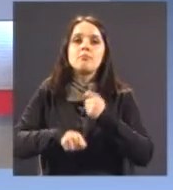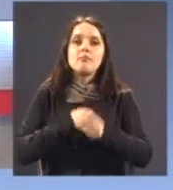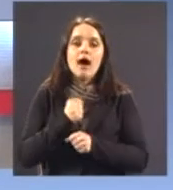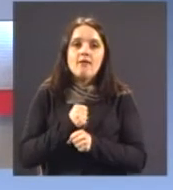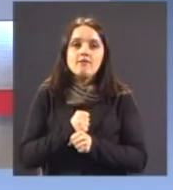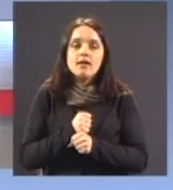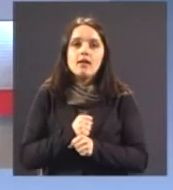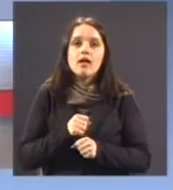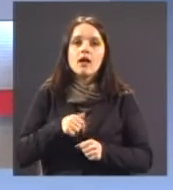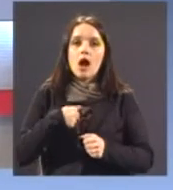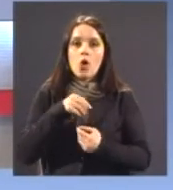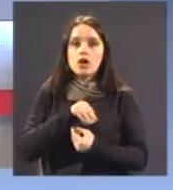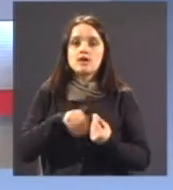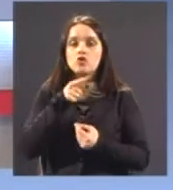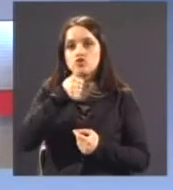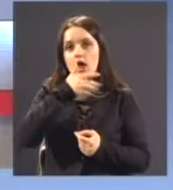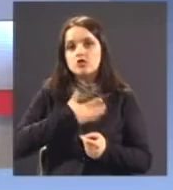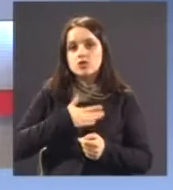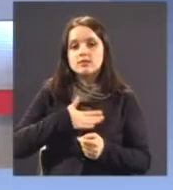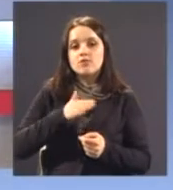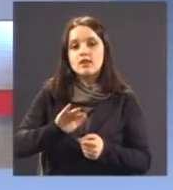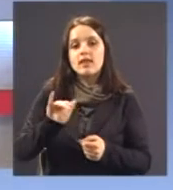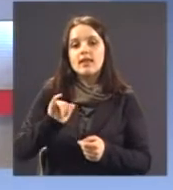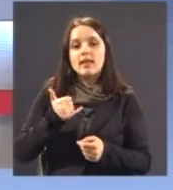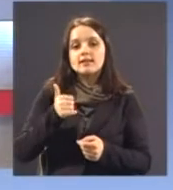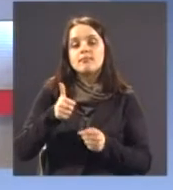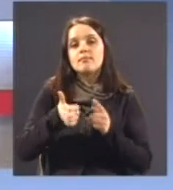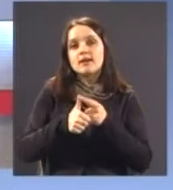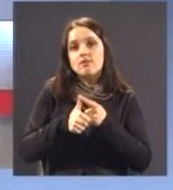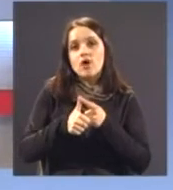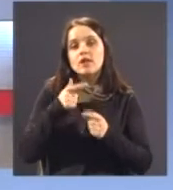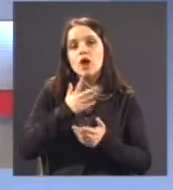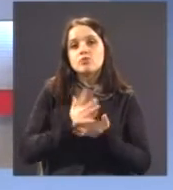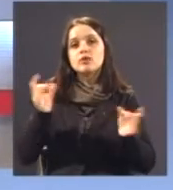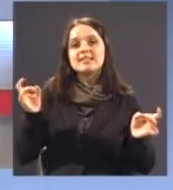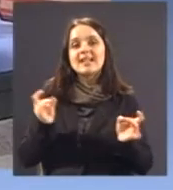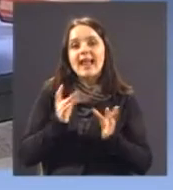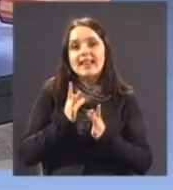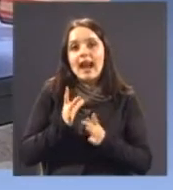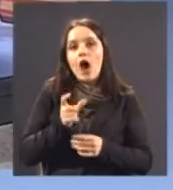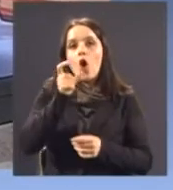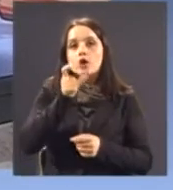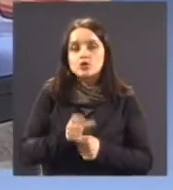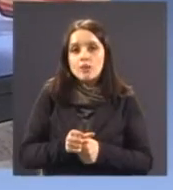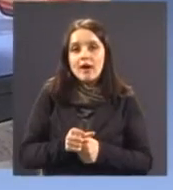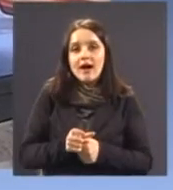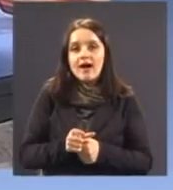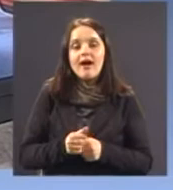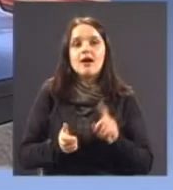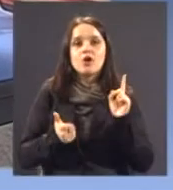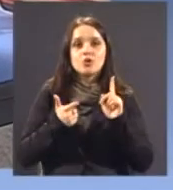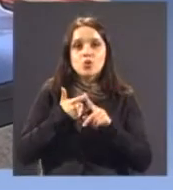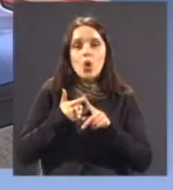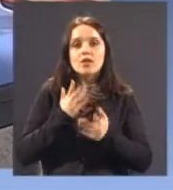Jer kao roditelj ono što ja želim za svoje dijete jeste prvo da ona bude sretna osoba. Druga stvar, da ona